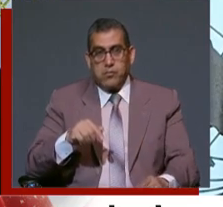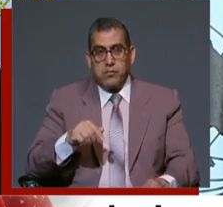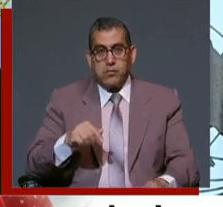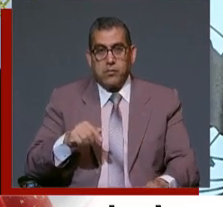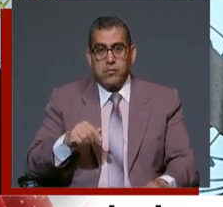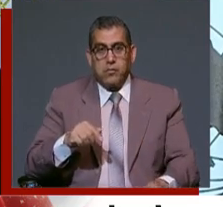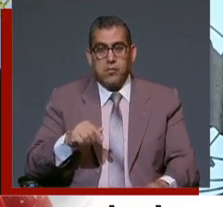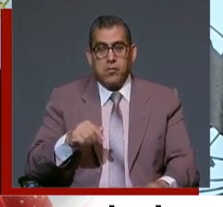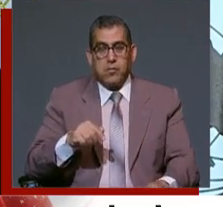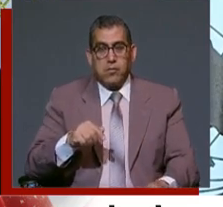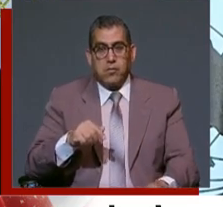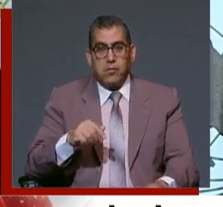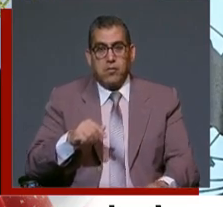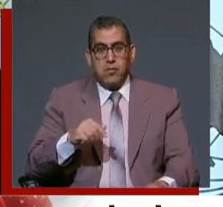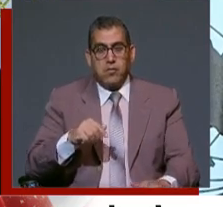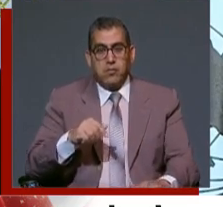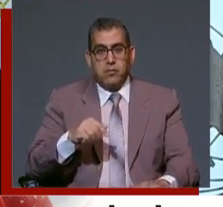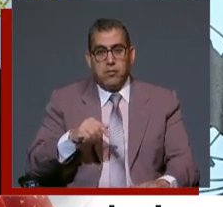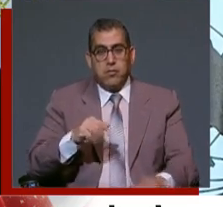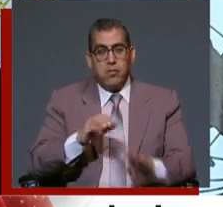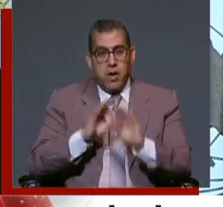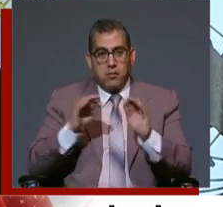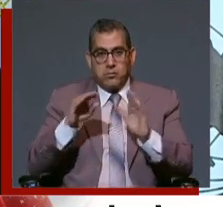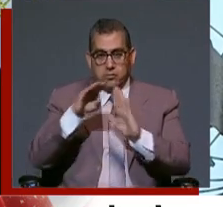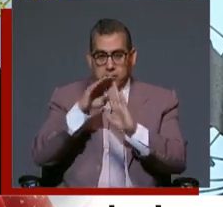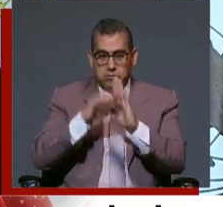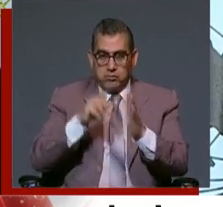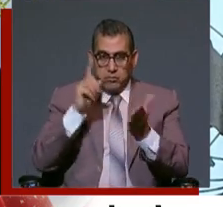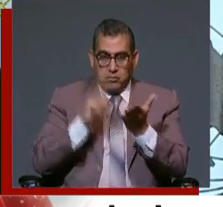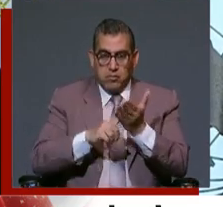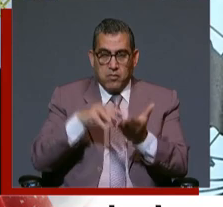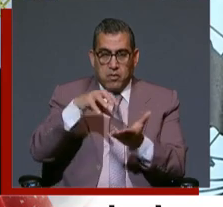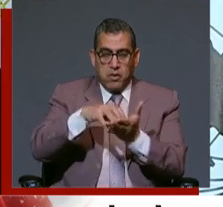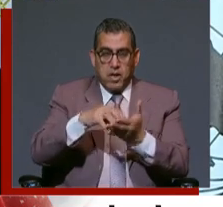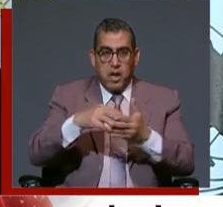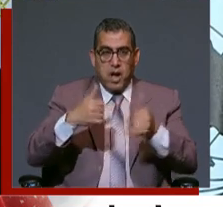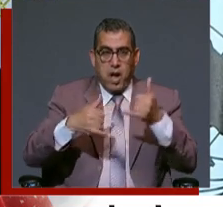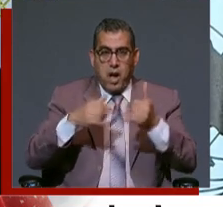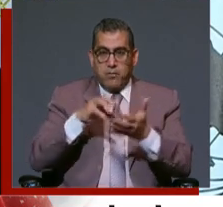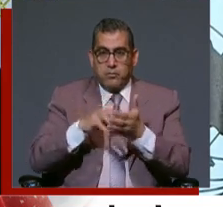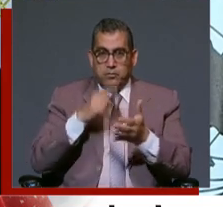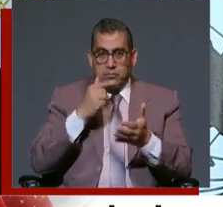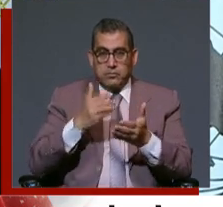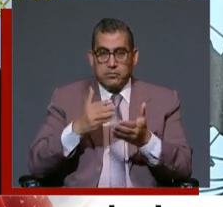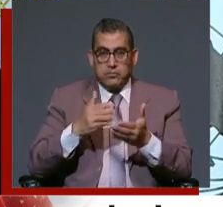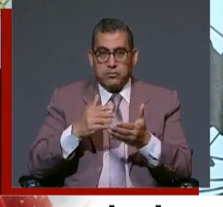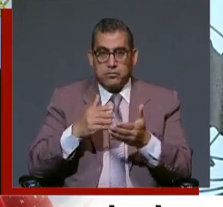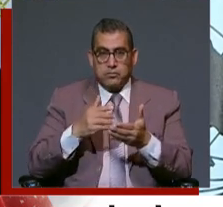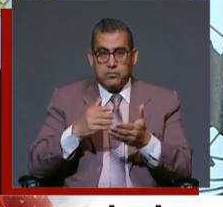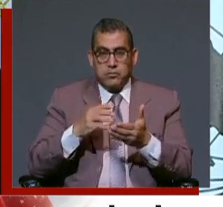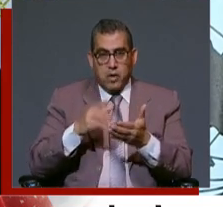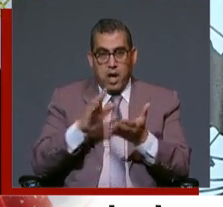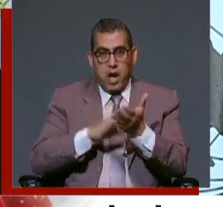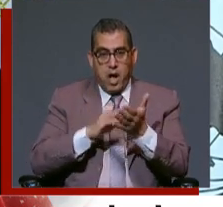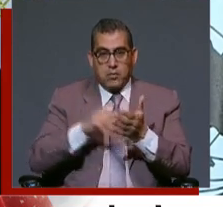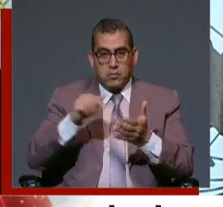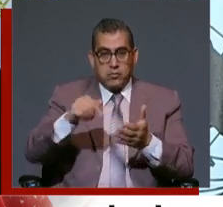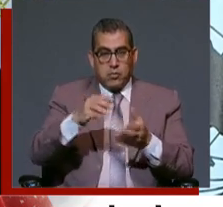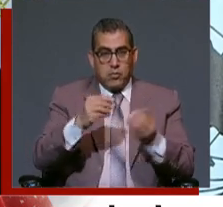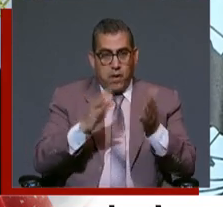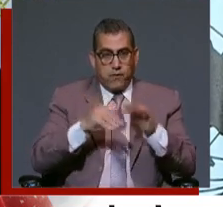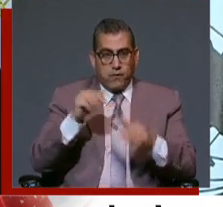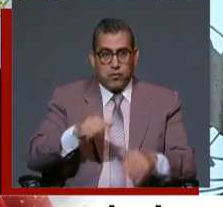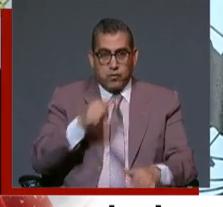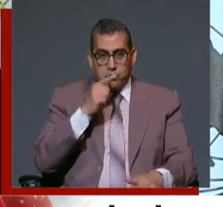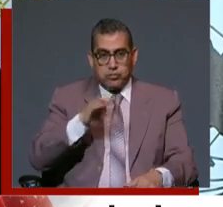في مكان مهدد في دولة جزرية جزرية مهددة بكل هذه المخاطر.